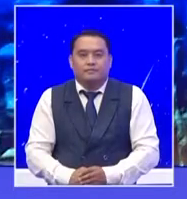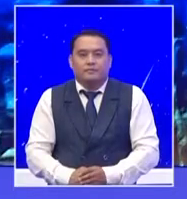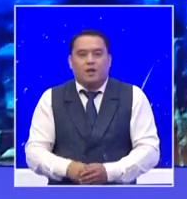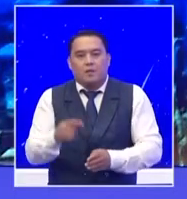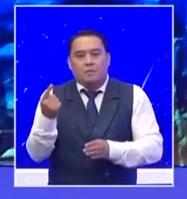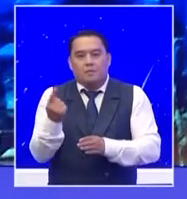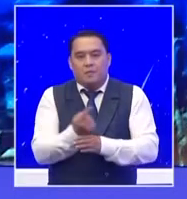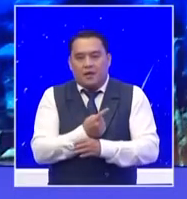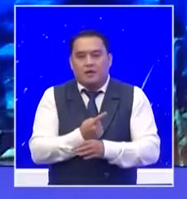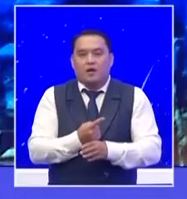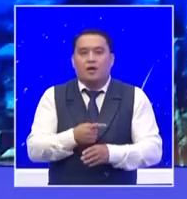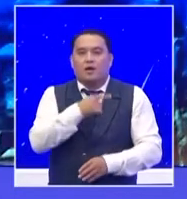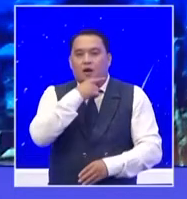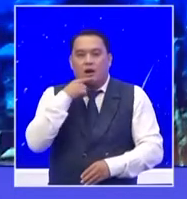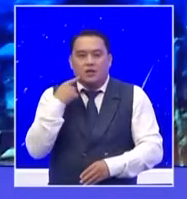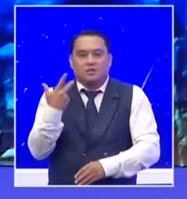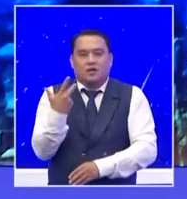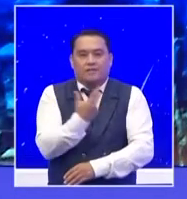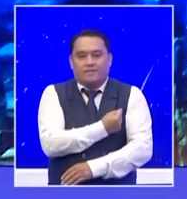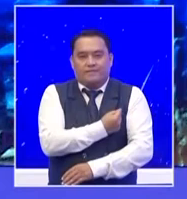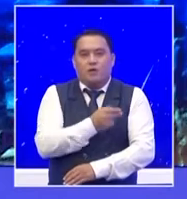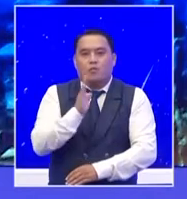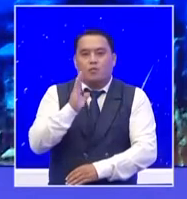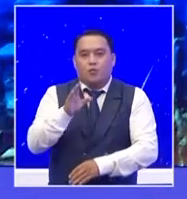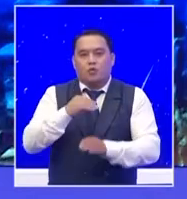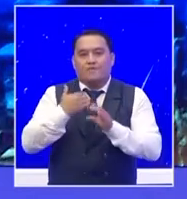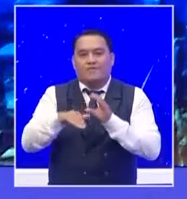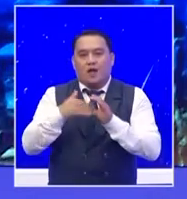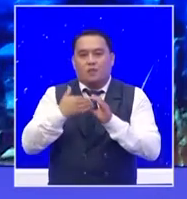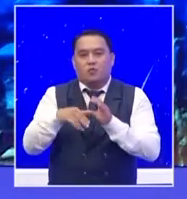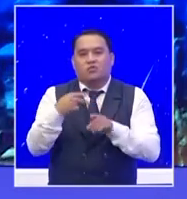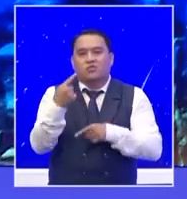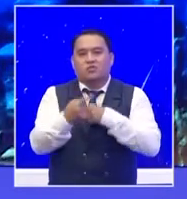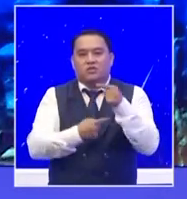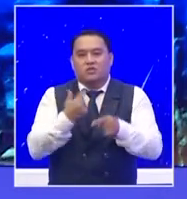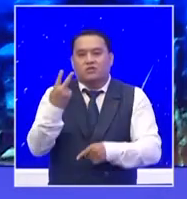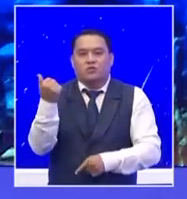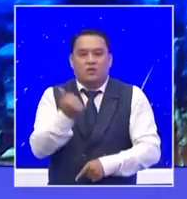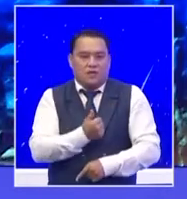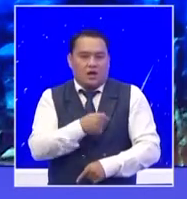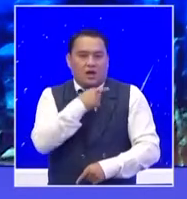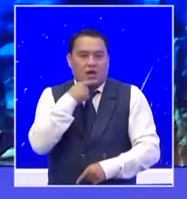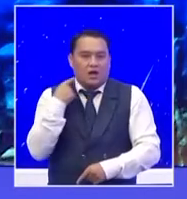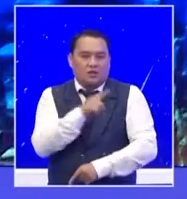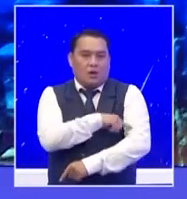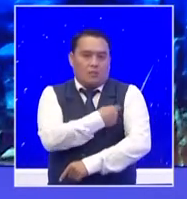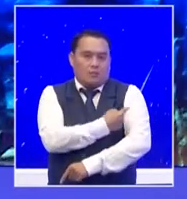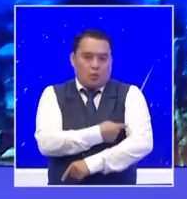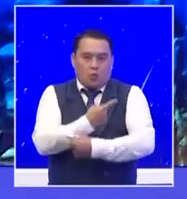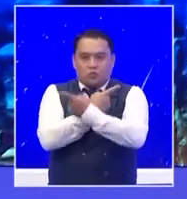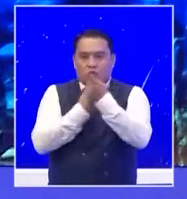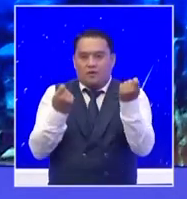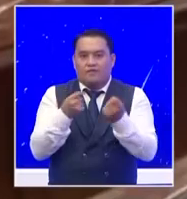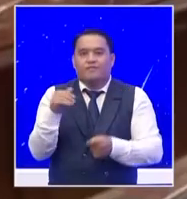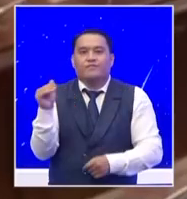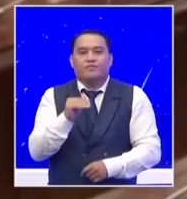Первые серийные партии российской вакцины «Спутник Ви» будут выпущены в течение двух недель. Об этом заявили в российском Минздраве. Напомним, во